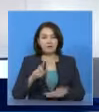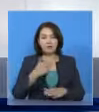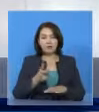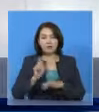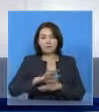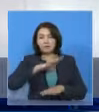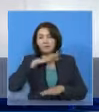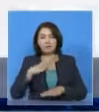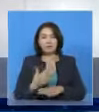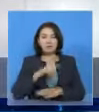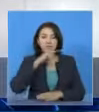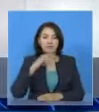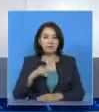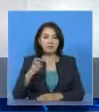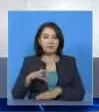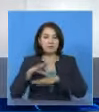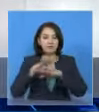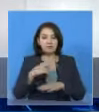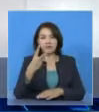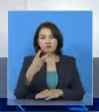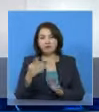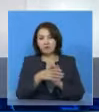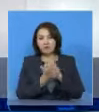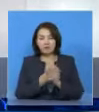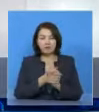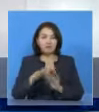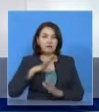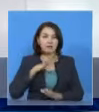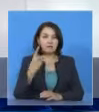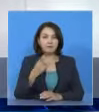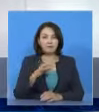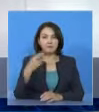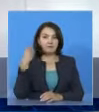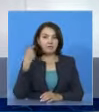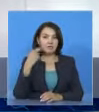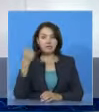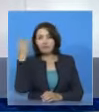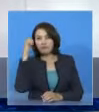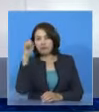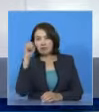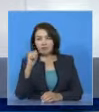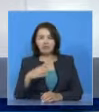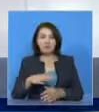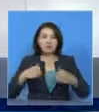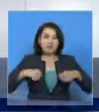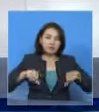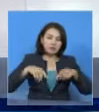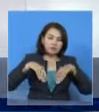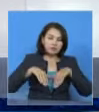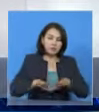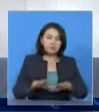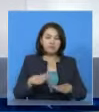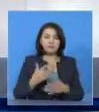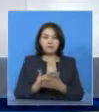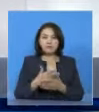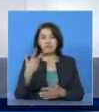много, особенно Россия и Украина. Я провела 2 боя. Первый бой был с американкой, я победила ее по решениям судей. Все